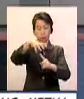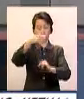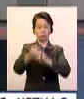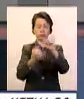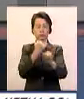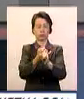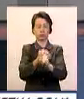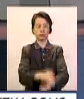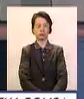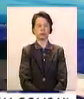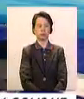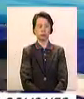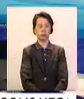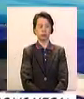antarabangsa.